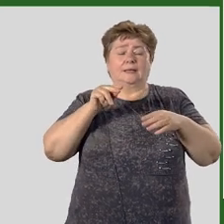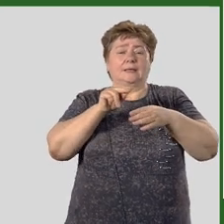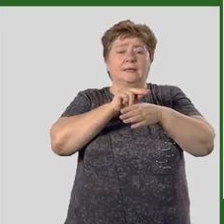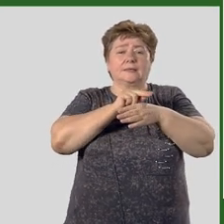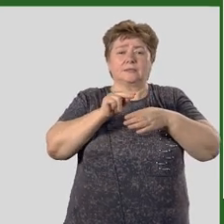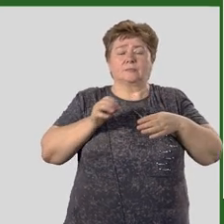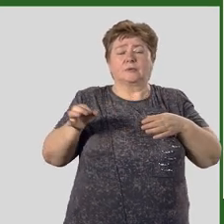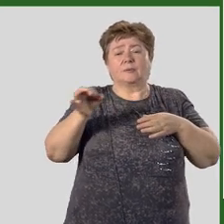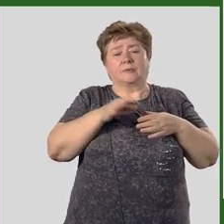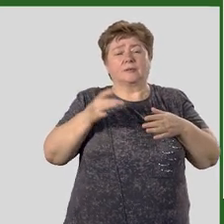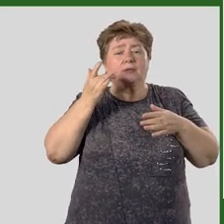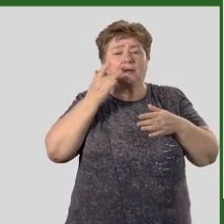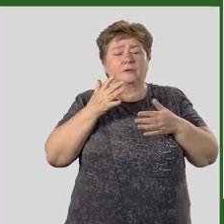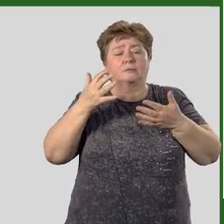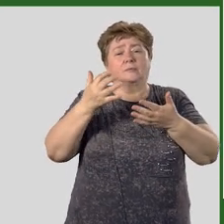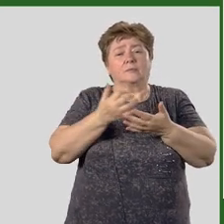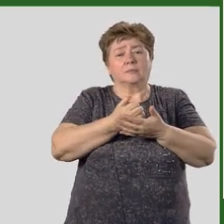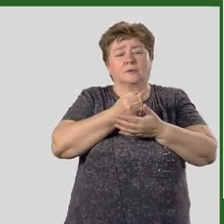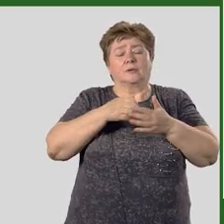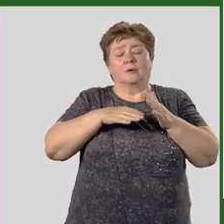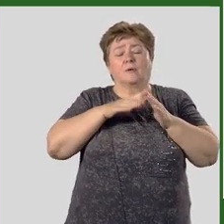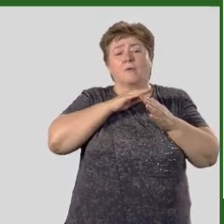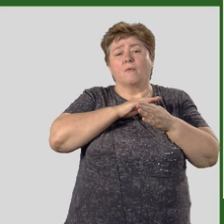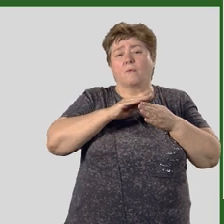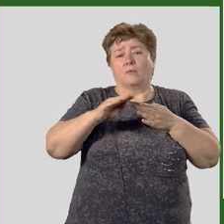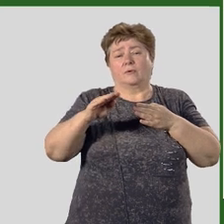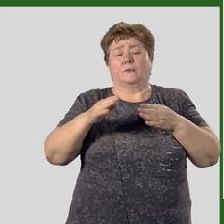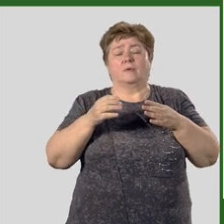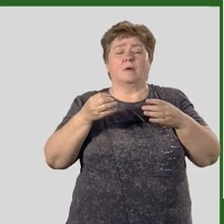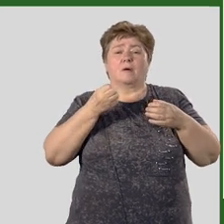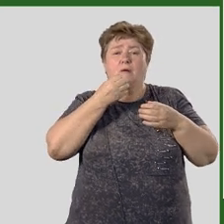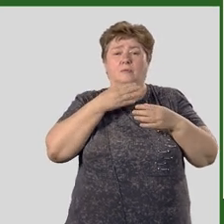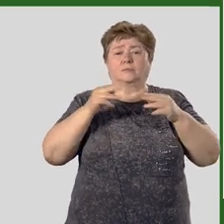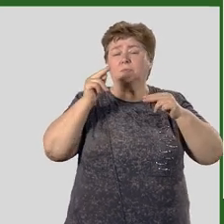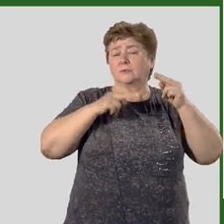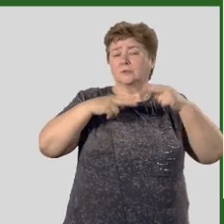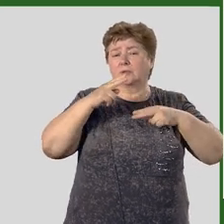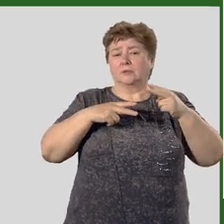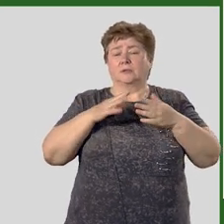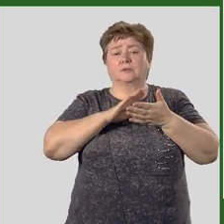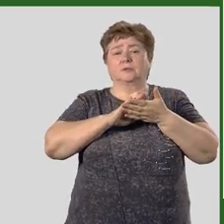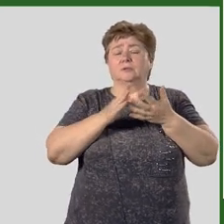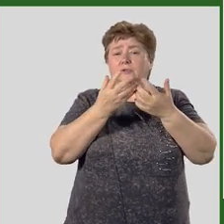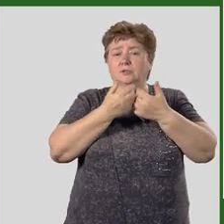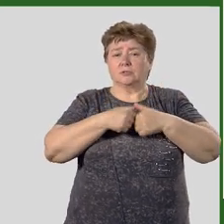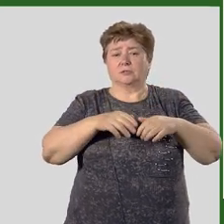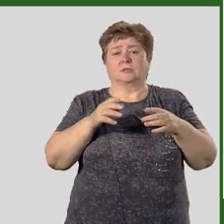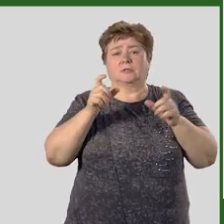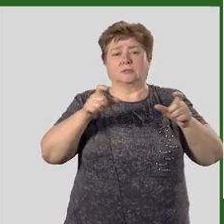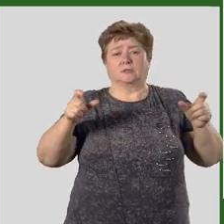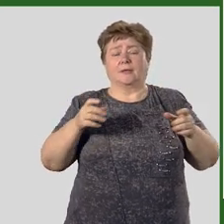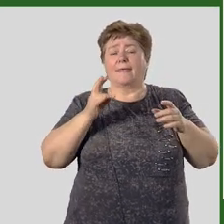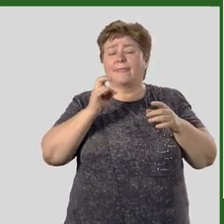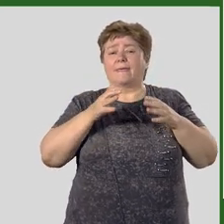лечебные объекты, которые достигли определенного уровня благоустройства, имеют численность населения